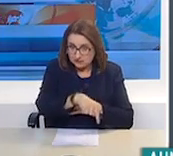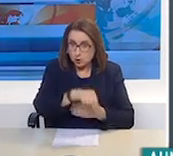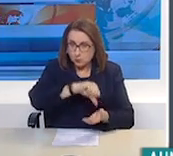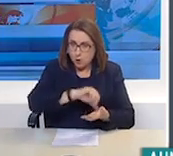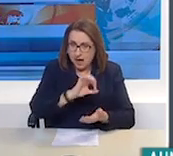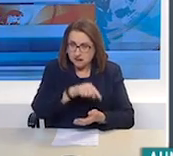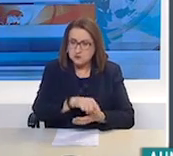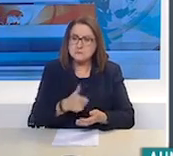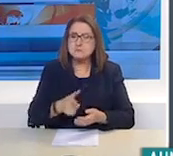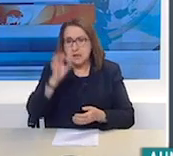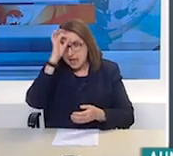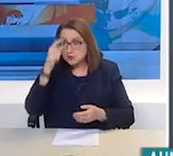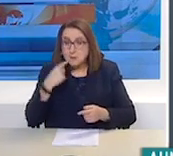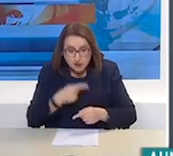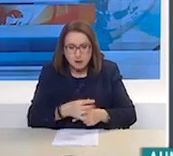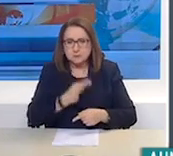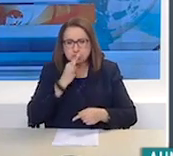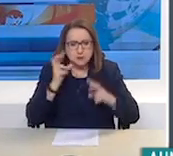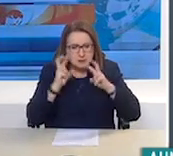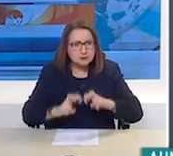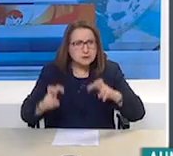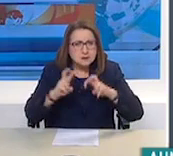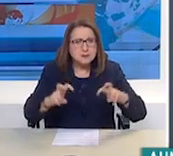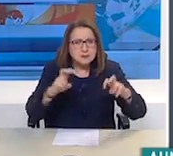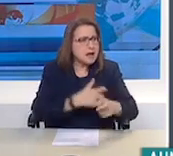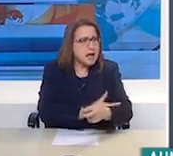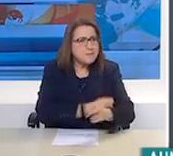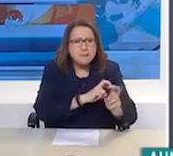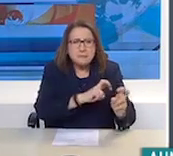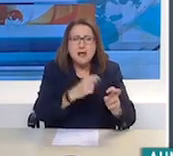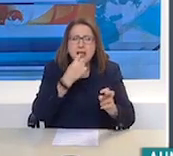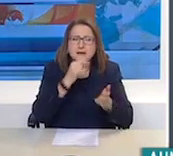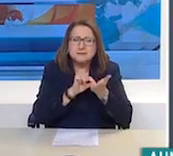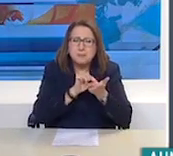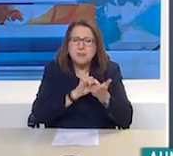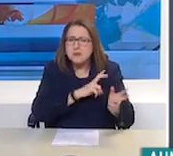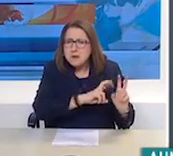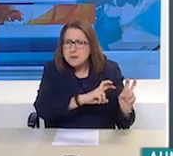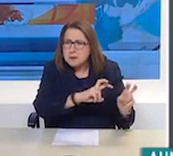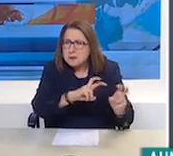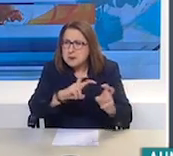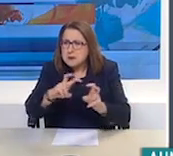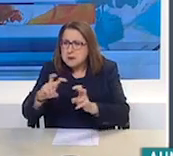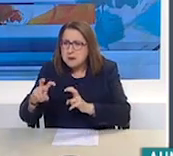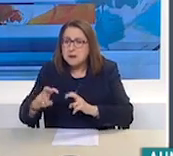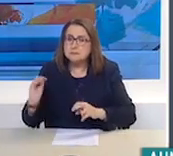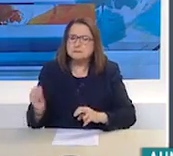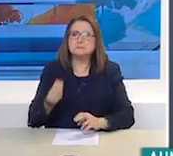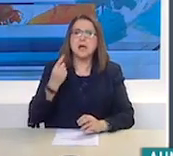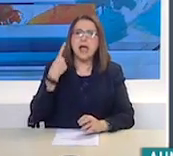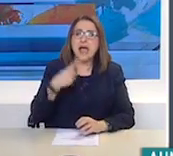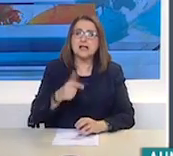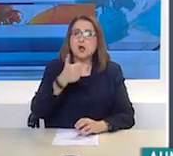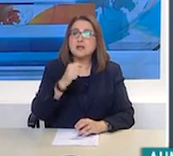εκτεταμένη επιδημιολογική έρευνα με ιχνηλάτιση και δειγματοληψίες. Από τον έλεγχο δειγμάτων που πάρθηκαν, προέκυψαν συνολικά